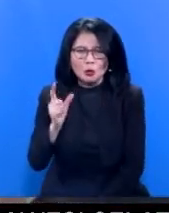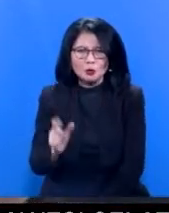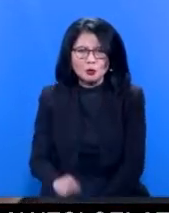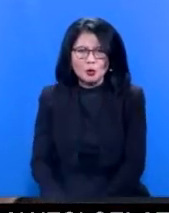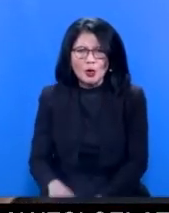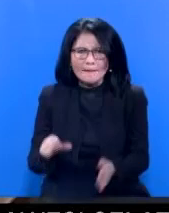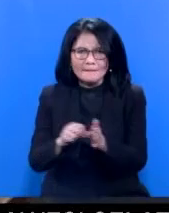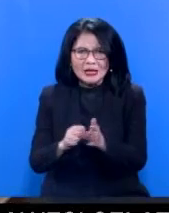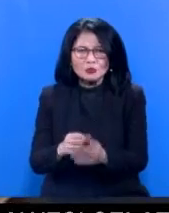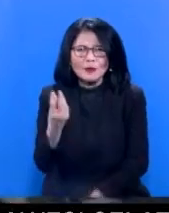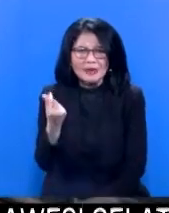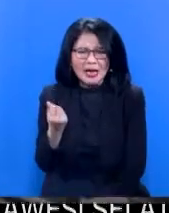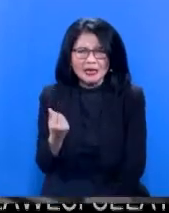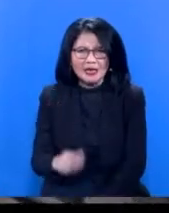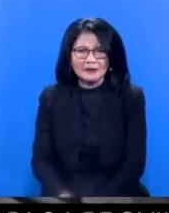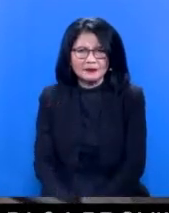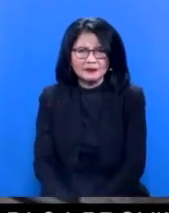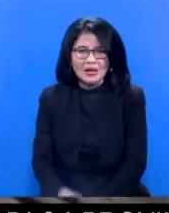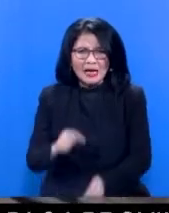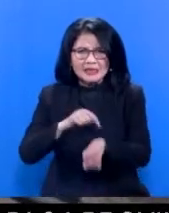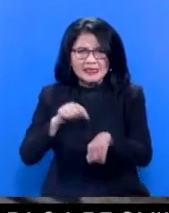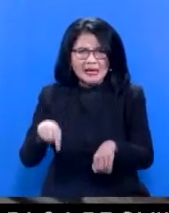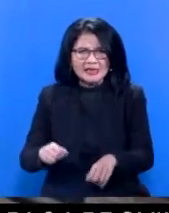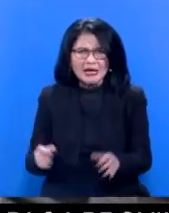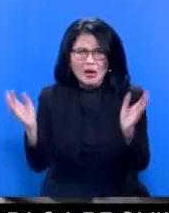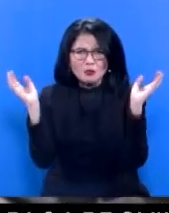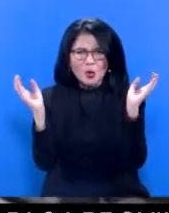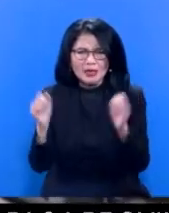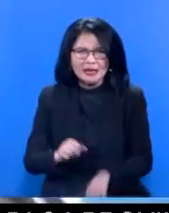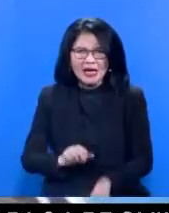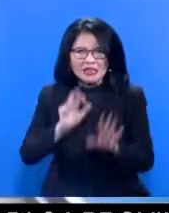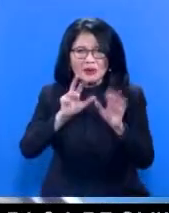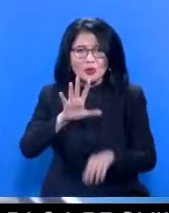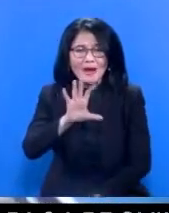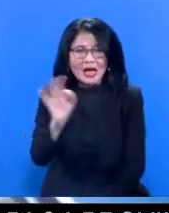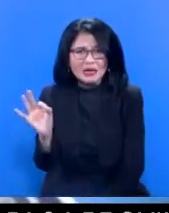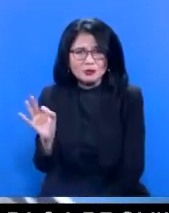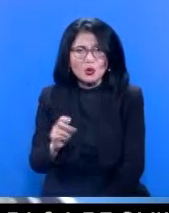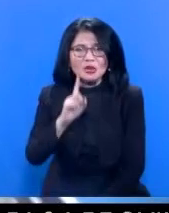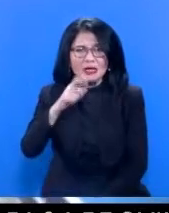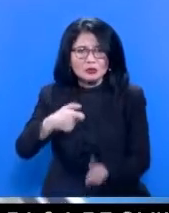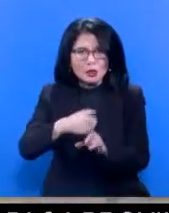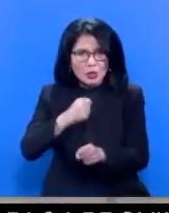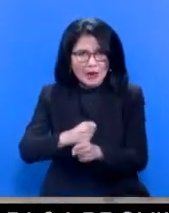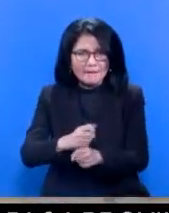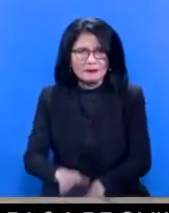produksi yang sangat tinggi. Saat ini harga kedelai di Purwakarta mencapai Rp95.000 per kilogram.